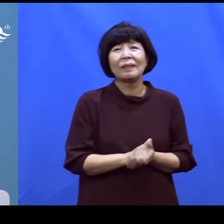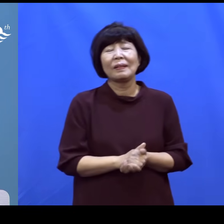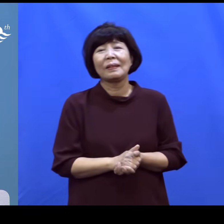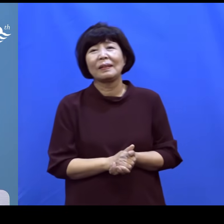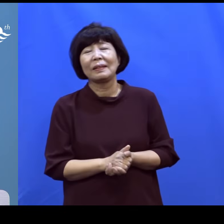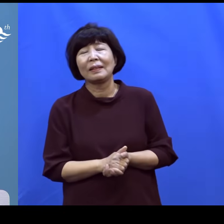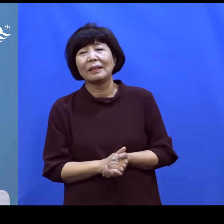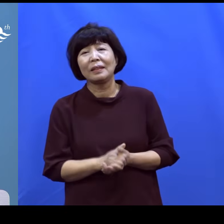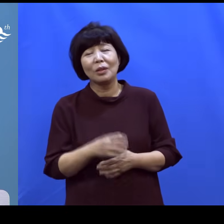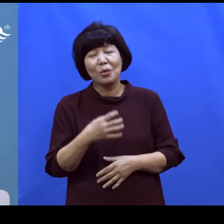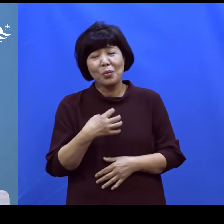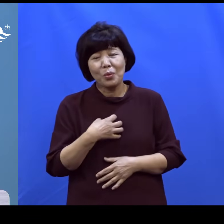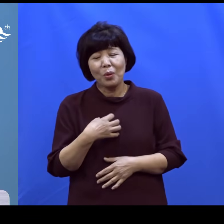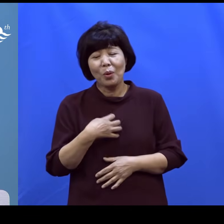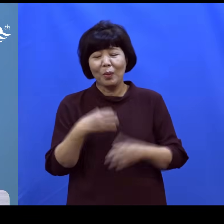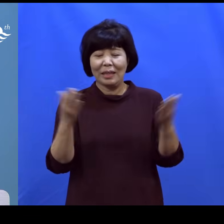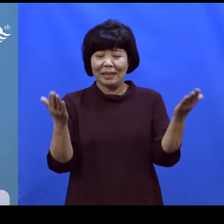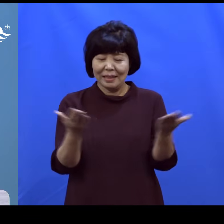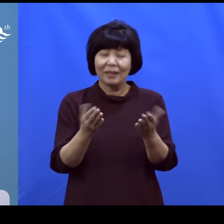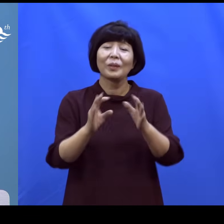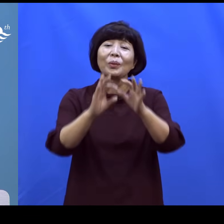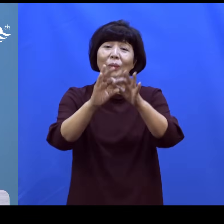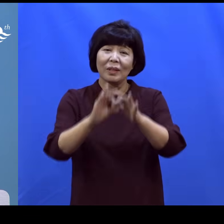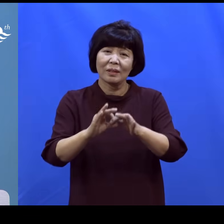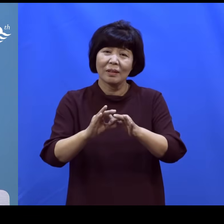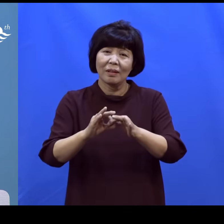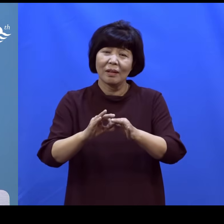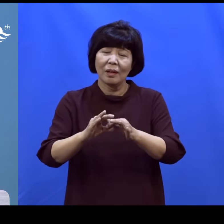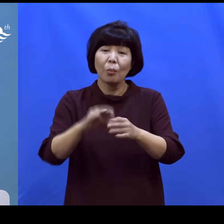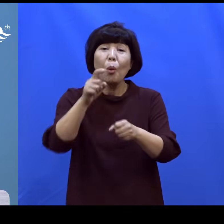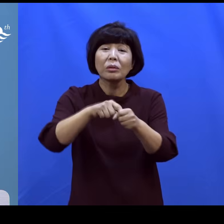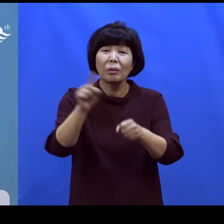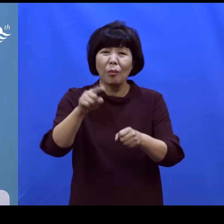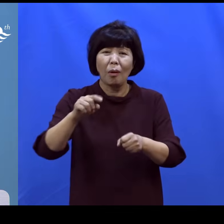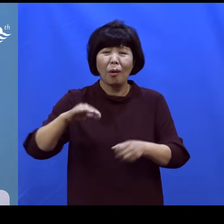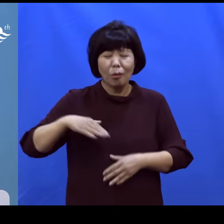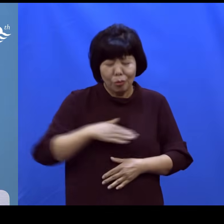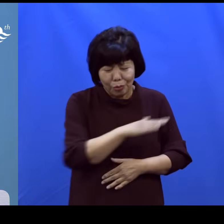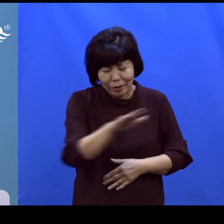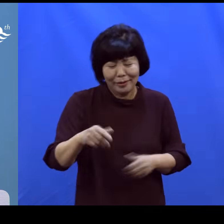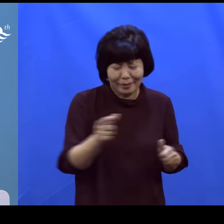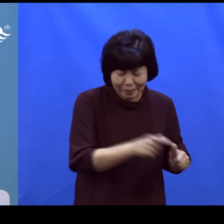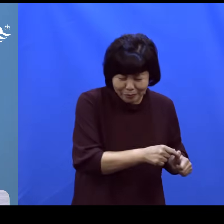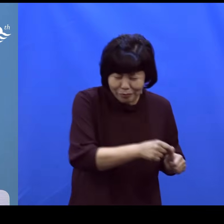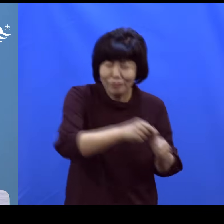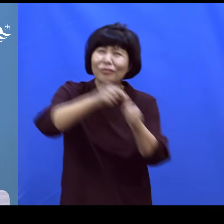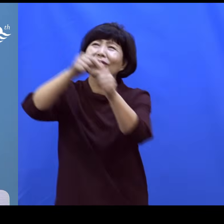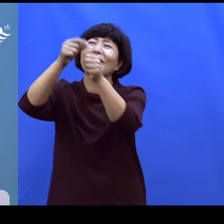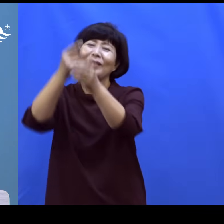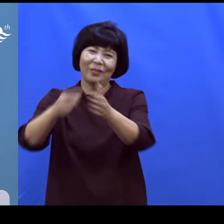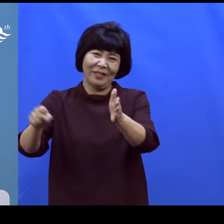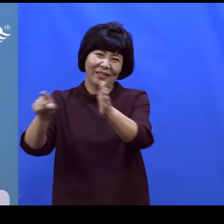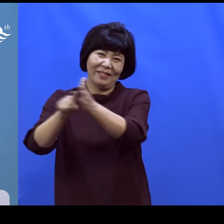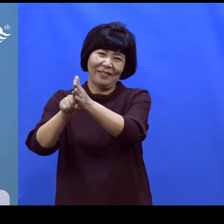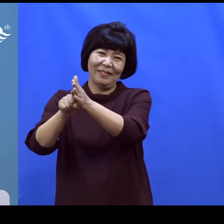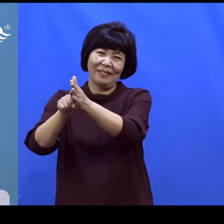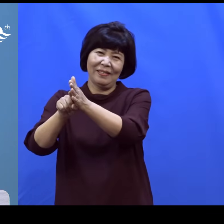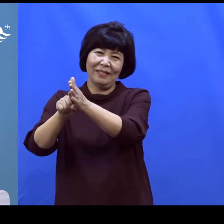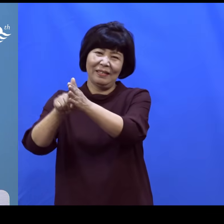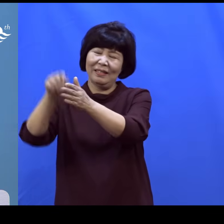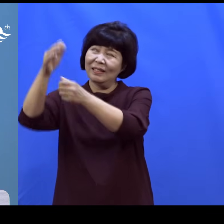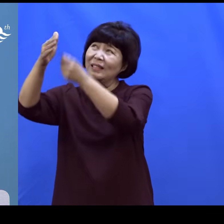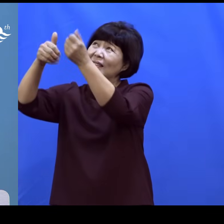여러분, 그런 위험한 일들을 통하여 우리를 구원하기 위한 특급 작전이에요. 특급 인간을 구원하기 위한 특급 작전.